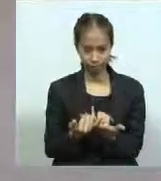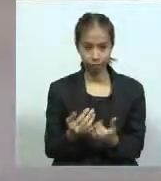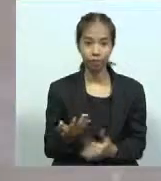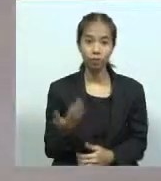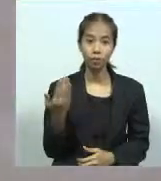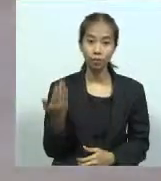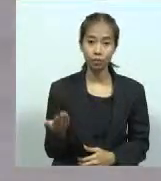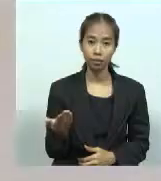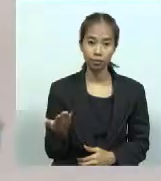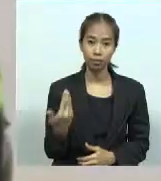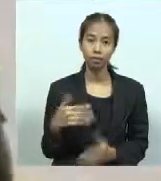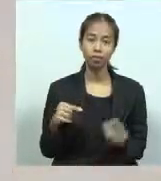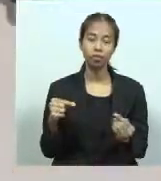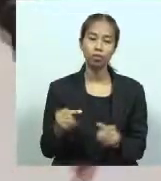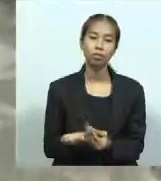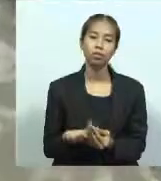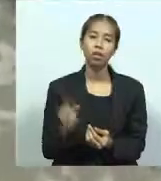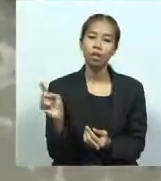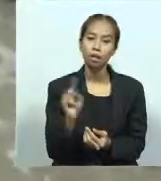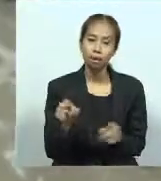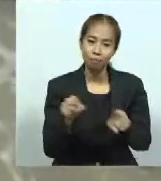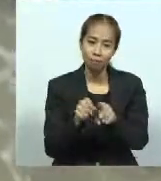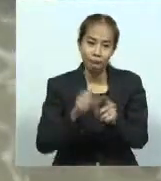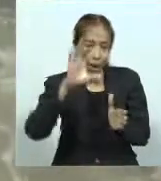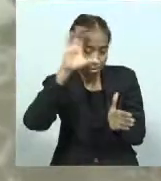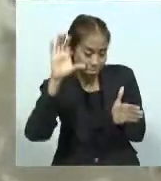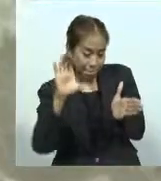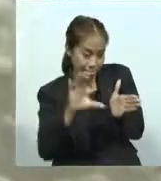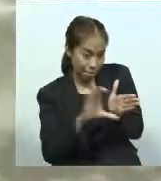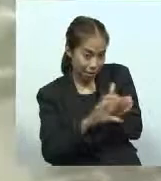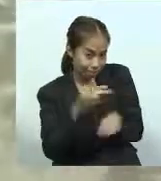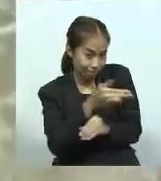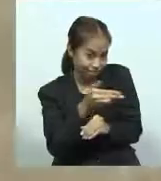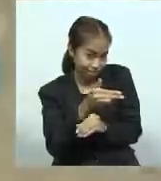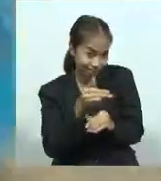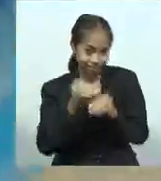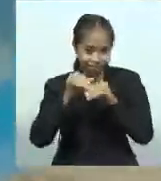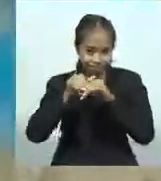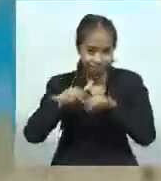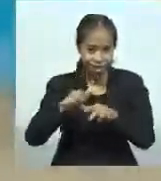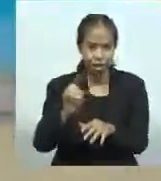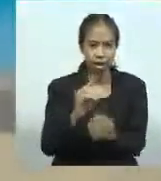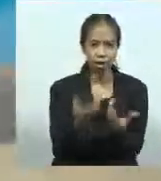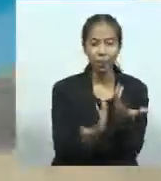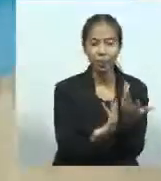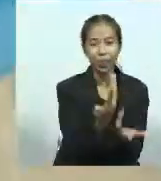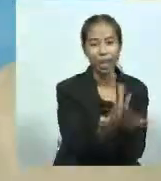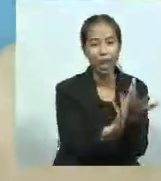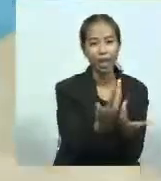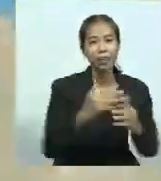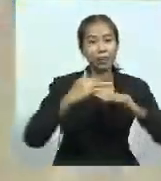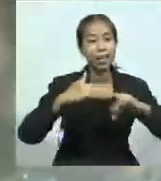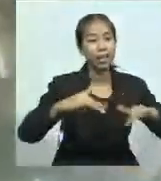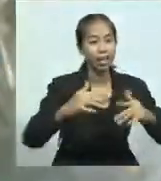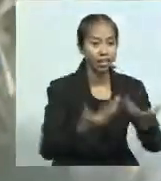กรมอุทยานแห่งชาติสัตว์ป่าและพันธุ์พืชได้มีการเผยแพร่ภาพการเข้าไปเก็บหญ้าทะเลของเจ้าหน้า